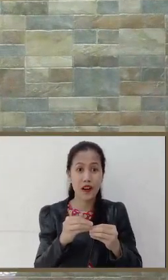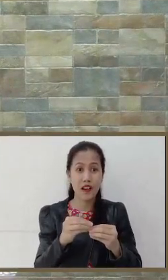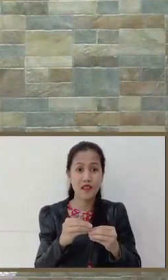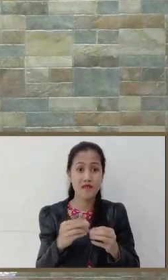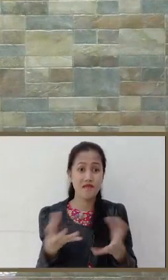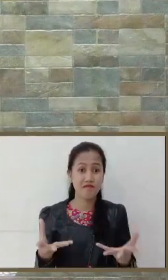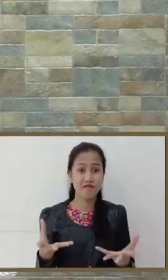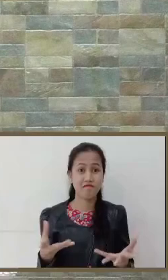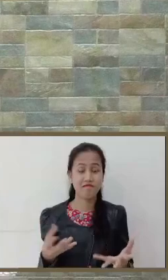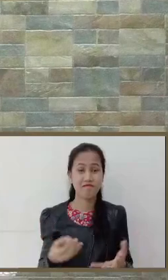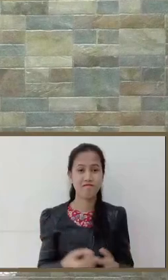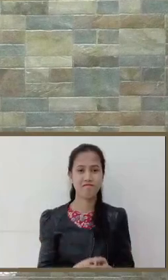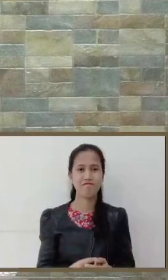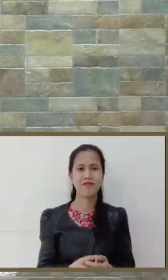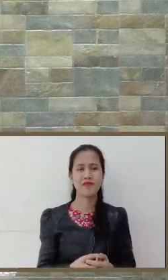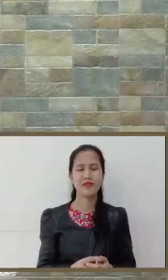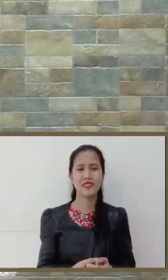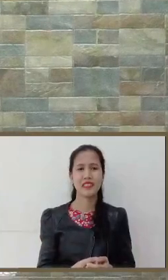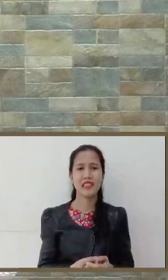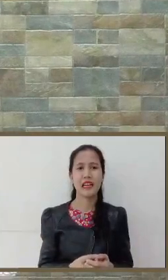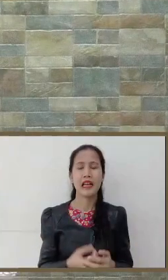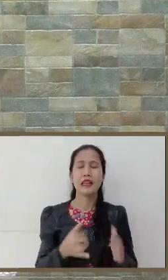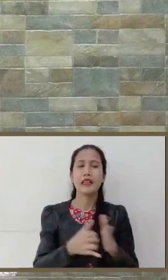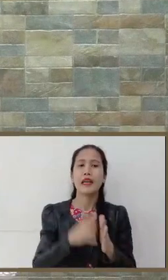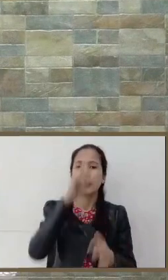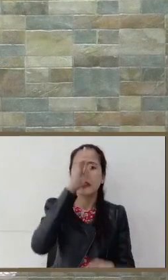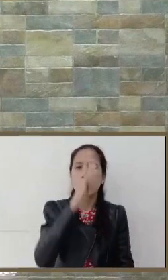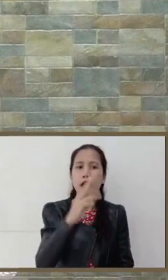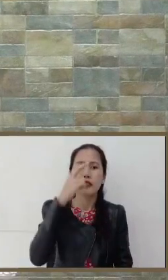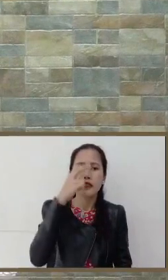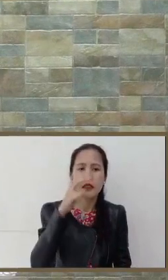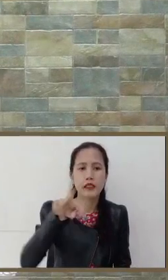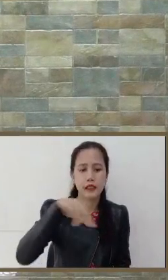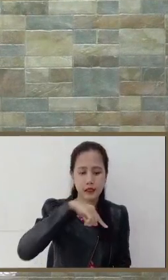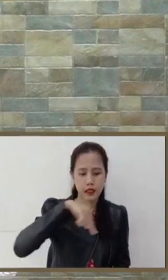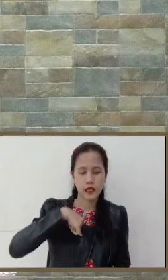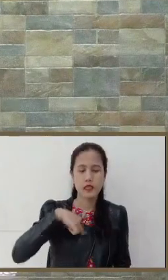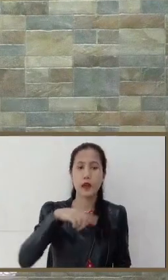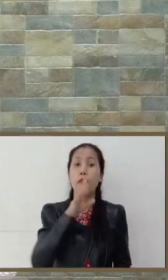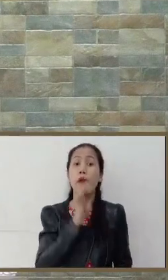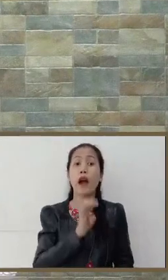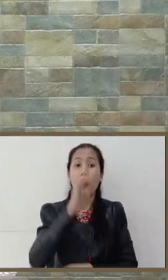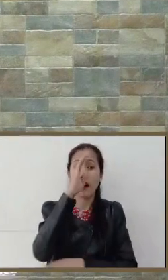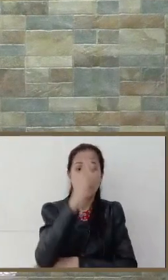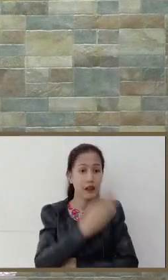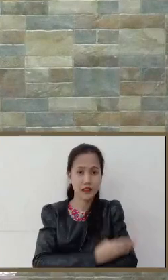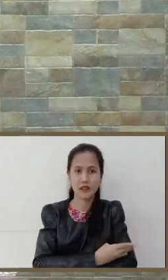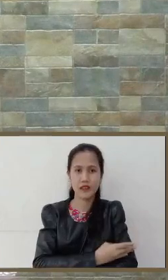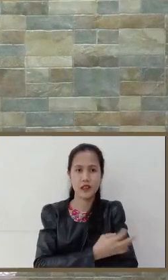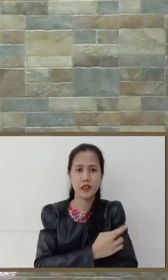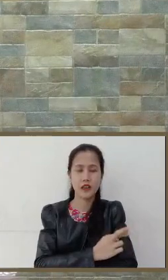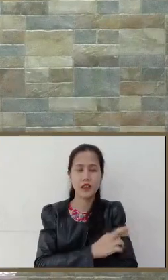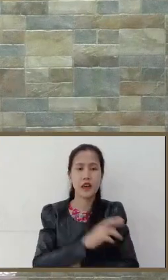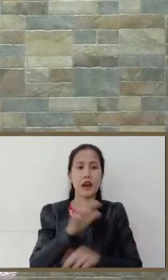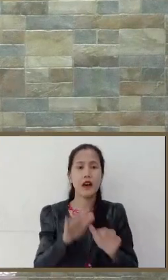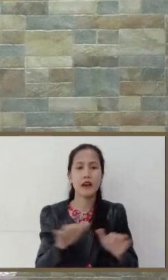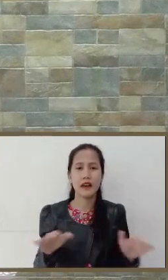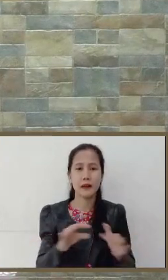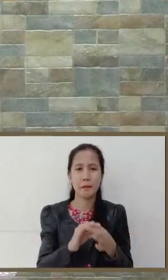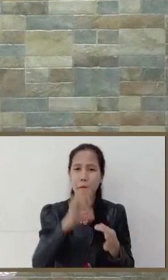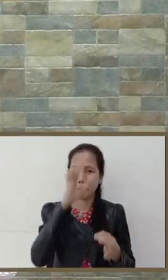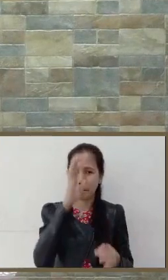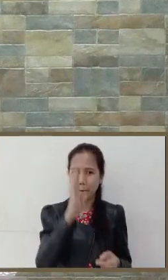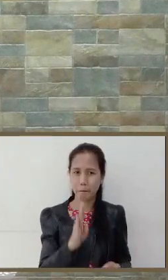Mga kapatid, nakikita tayo ng Diyos bilang kanyang anak. Amen. Bilang kanyang anak. At meron tayong pagkakataon na makapag-serve po sa